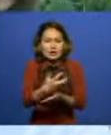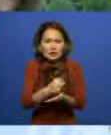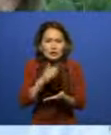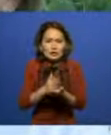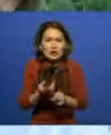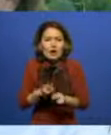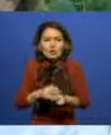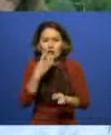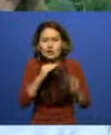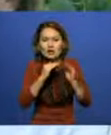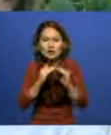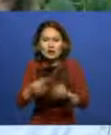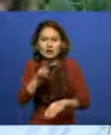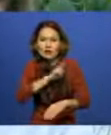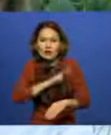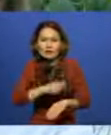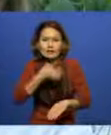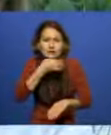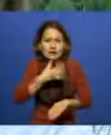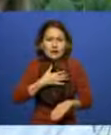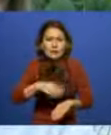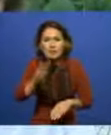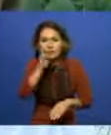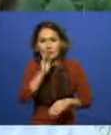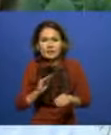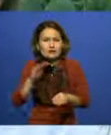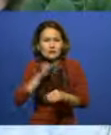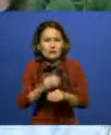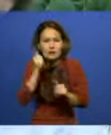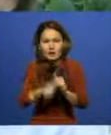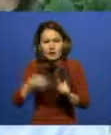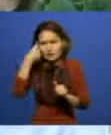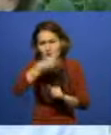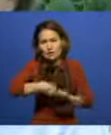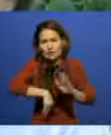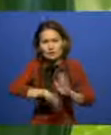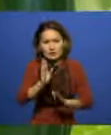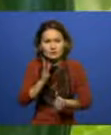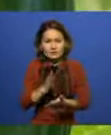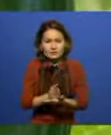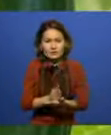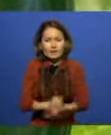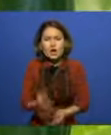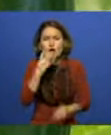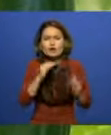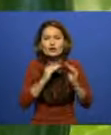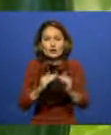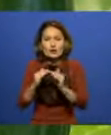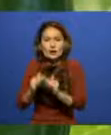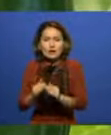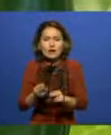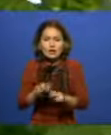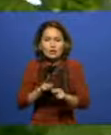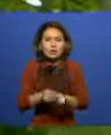осы мекемемен бірге сатылап өсіп келеді. Менің жалақым көбейген соң жанұялық табысымыз да жақсарды. Жылыжай кешенінде өсімдіктің